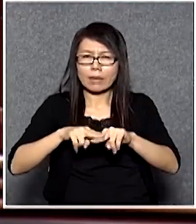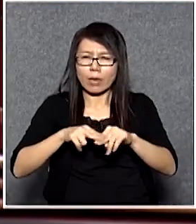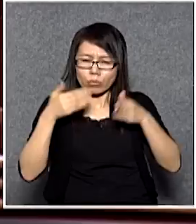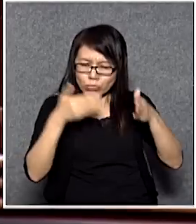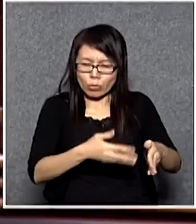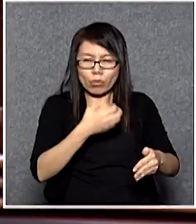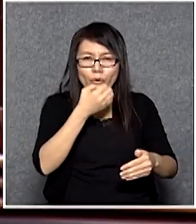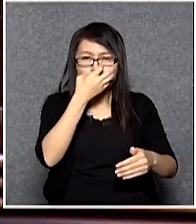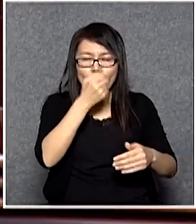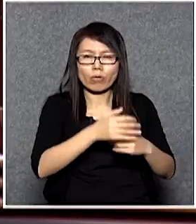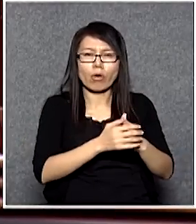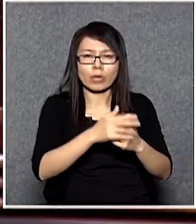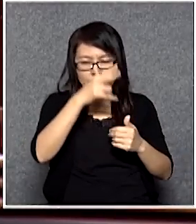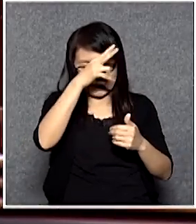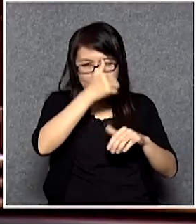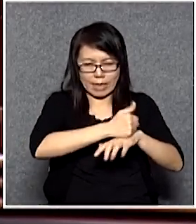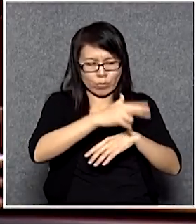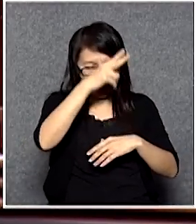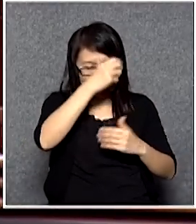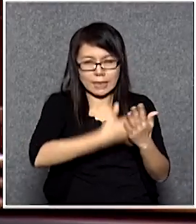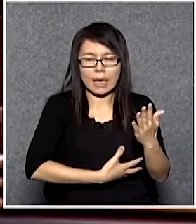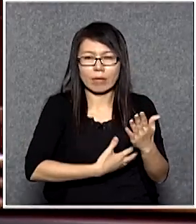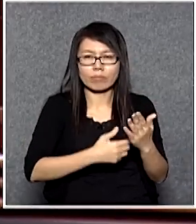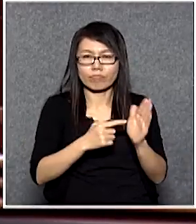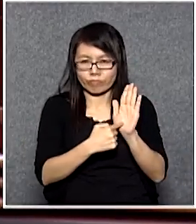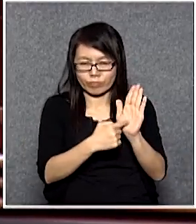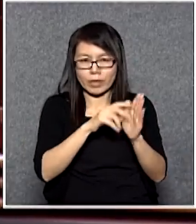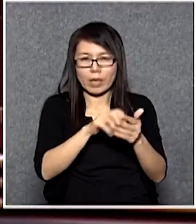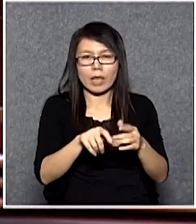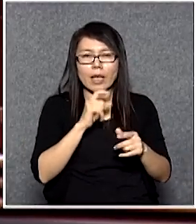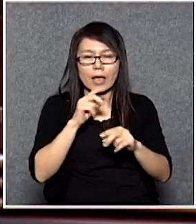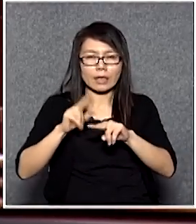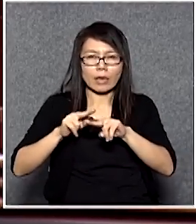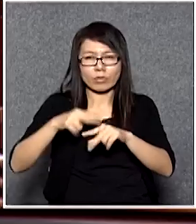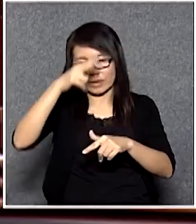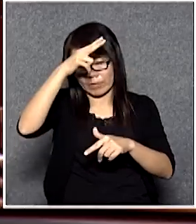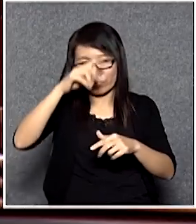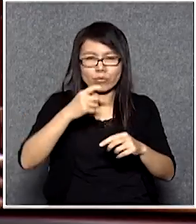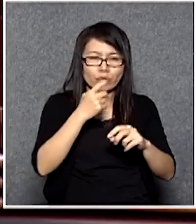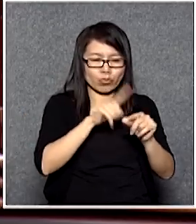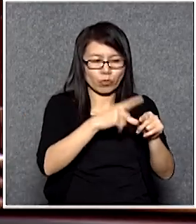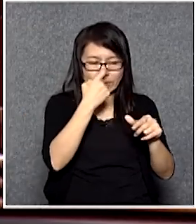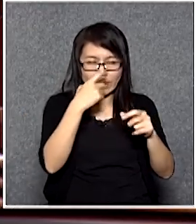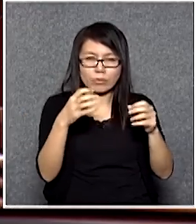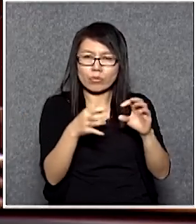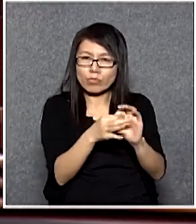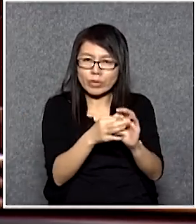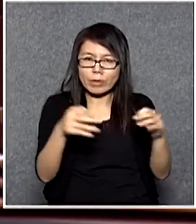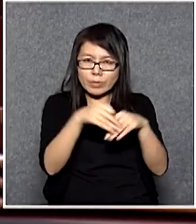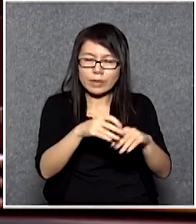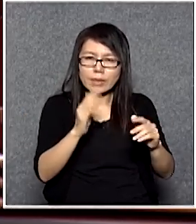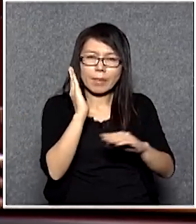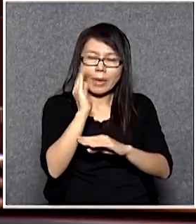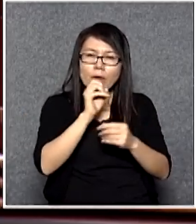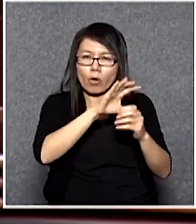基本方针政策，我引述，已由中国政府在中英联合声明中予以阐明。